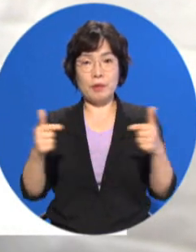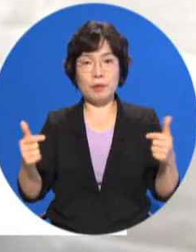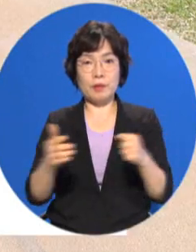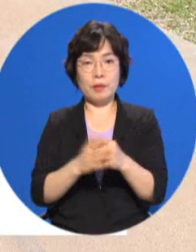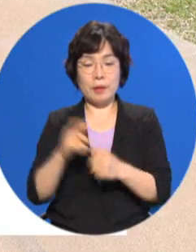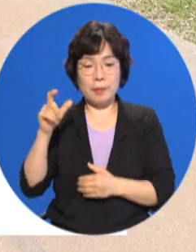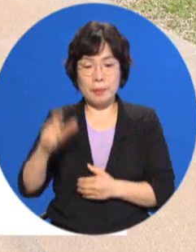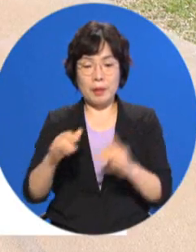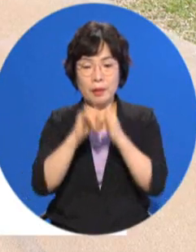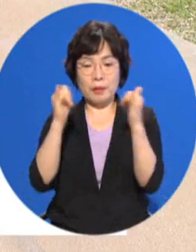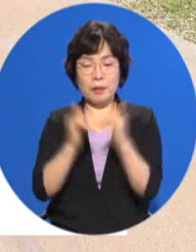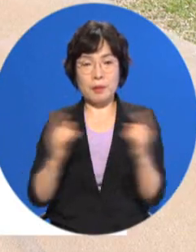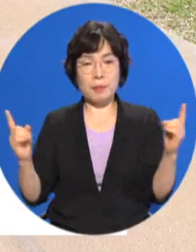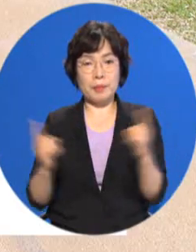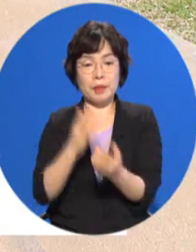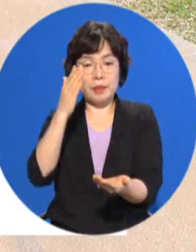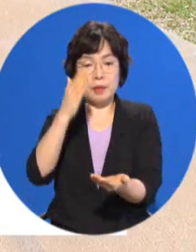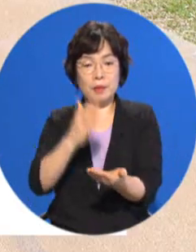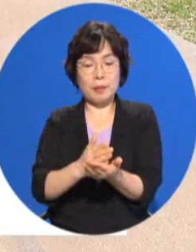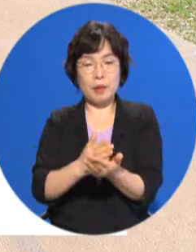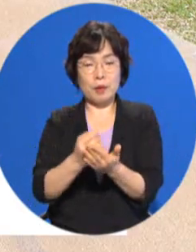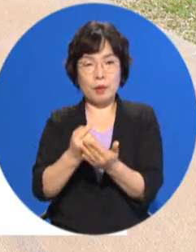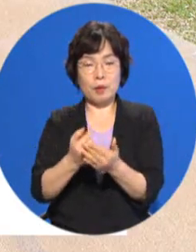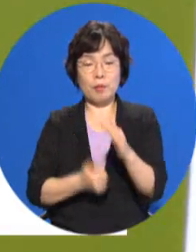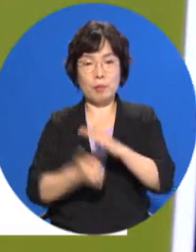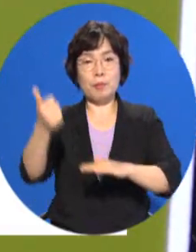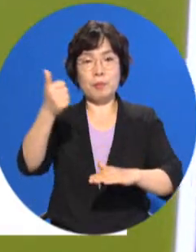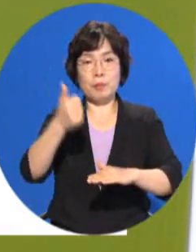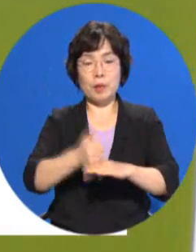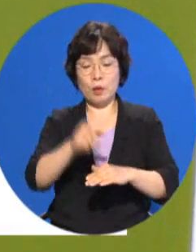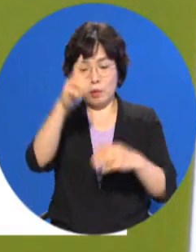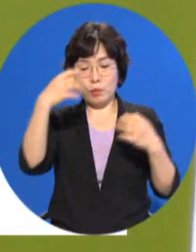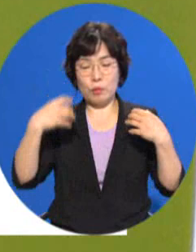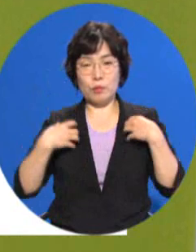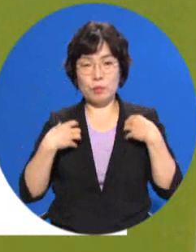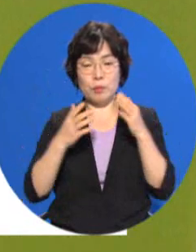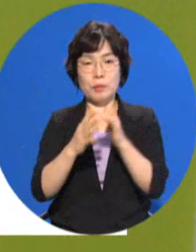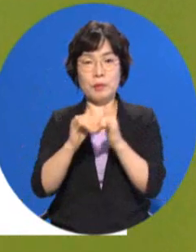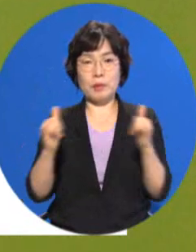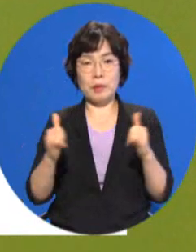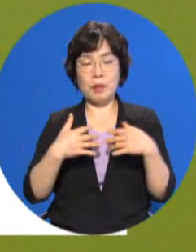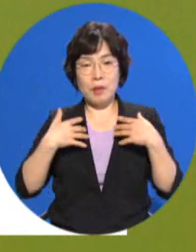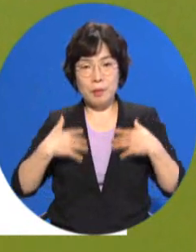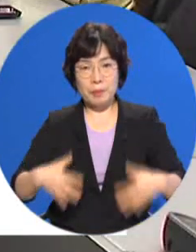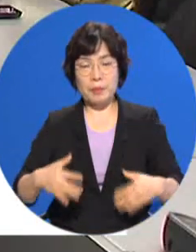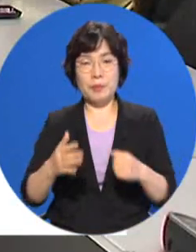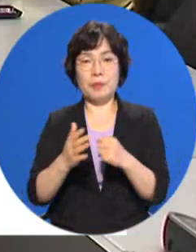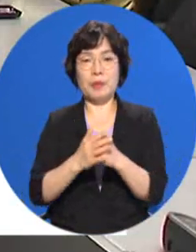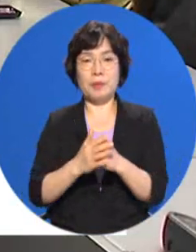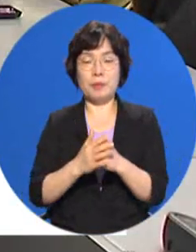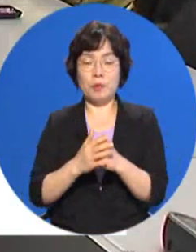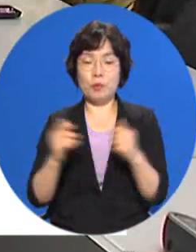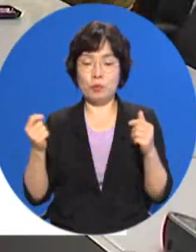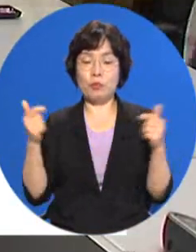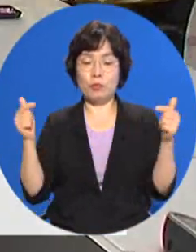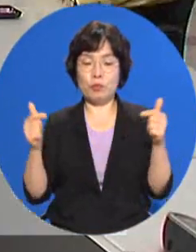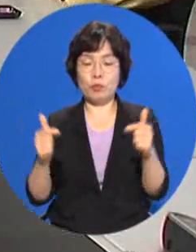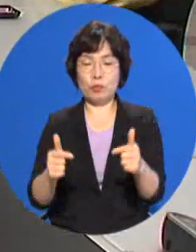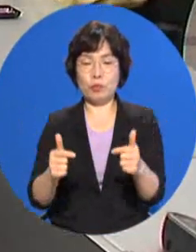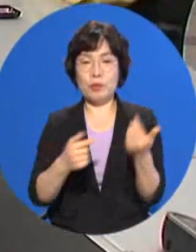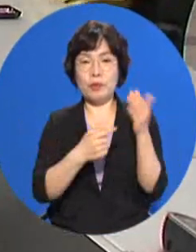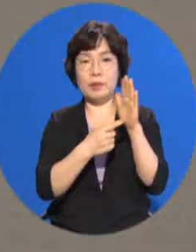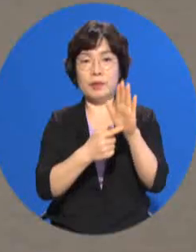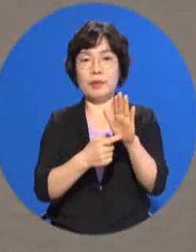강도 높은 사회적 거리두기가 어느 정도 성과를 보이자 정부는 시민들의 피로감 등을 고려해 강도를 다소 낮추기로